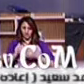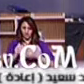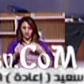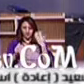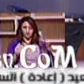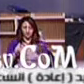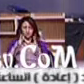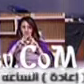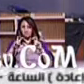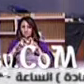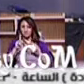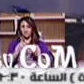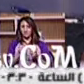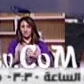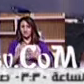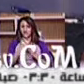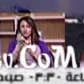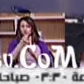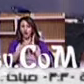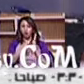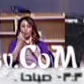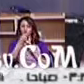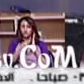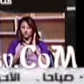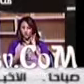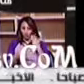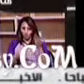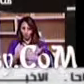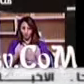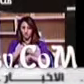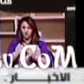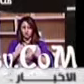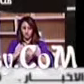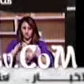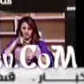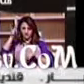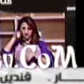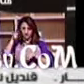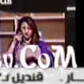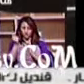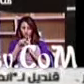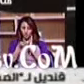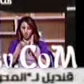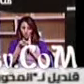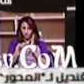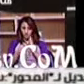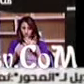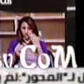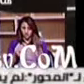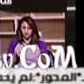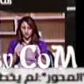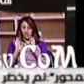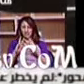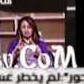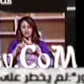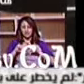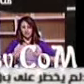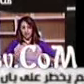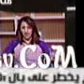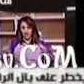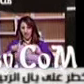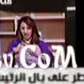فحصها والله انا مستغرب جدا اولا من حيث وجود اللجنه نفس الماده 208 من الدستور قالت